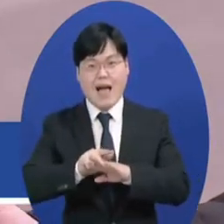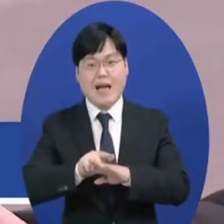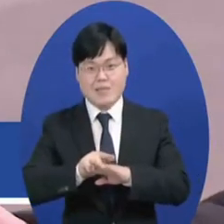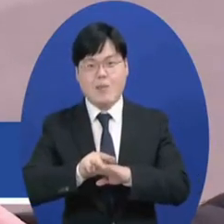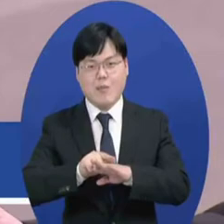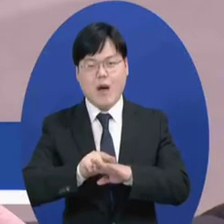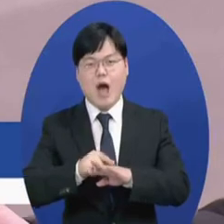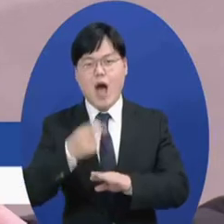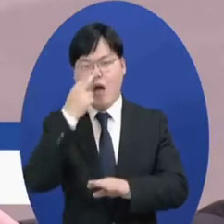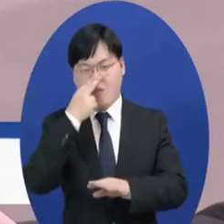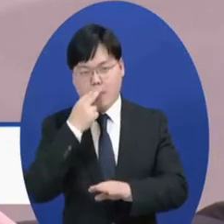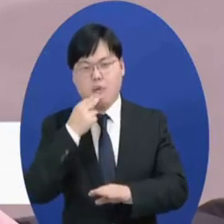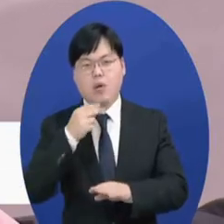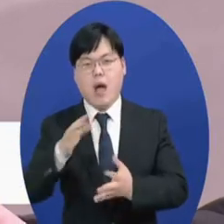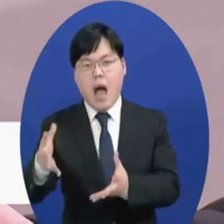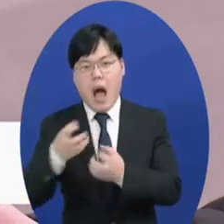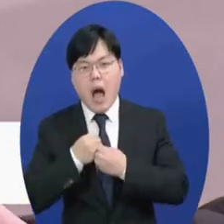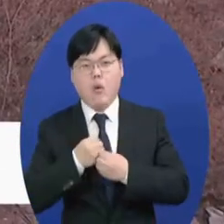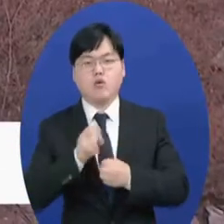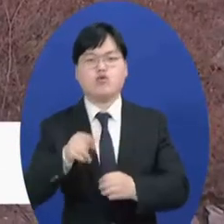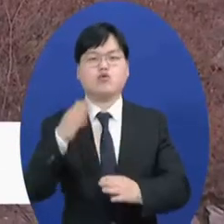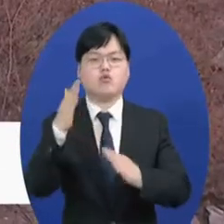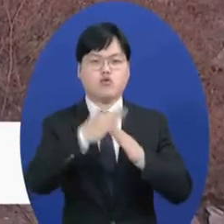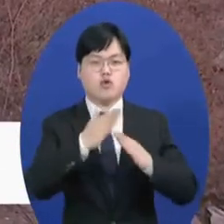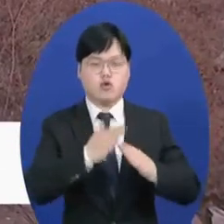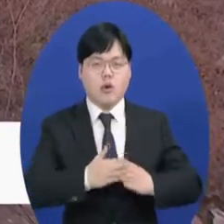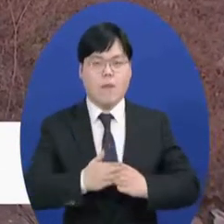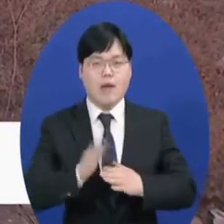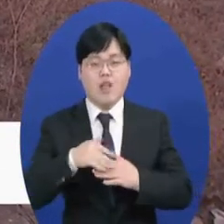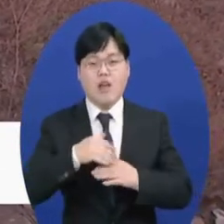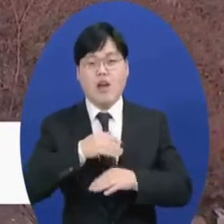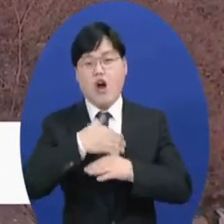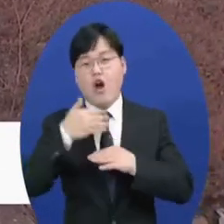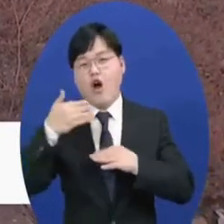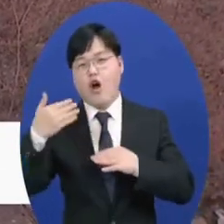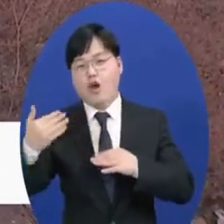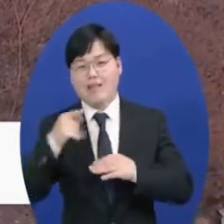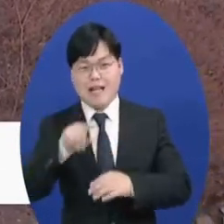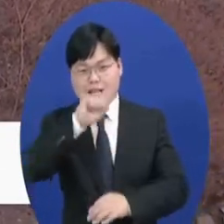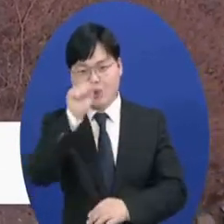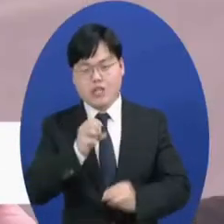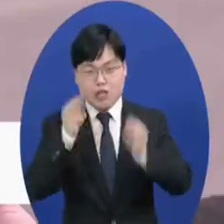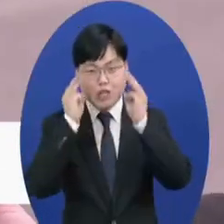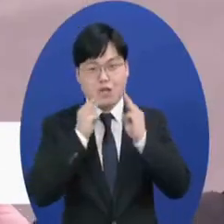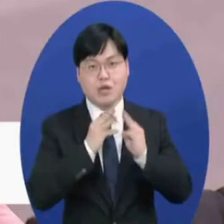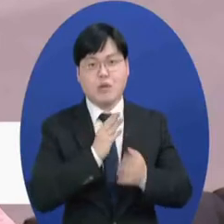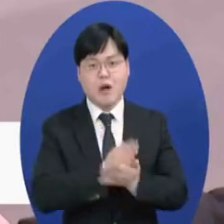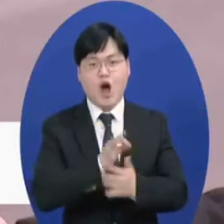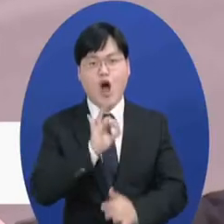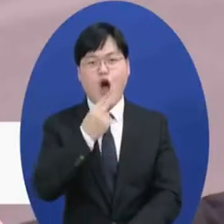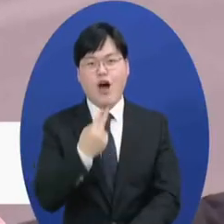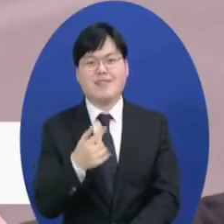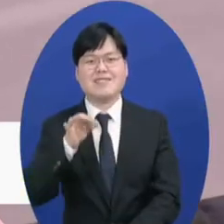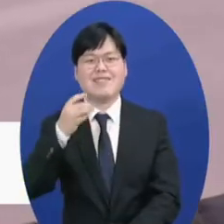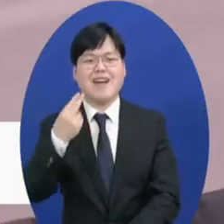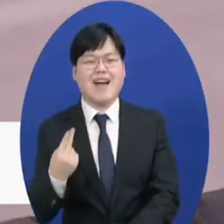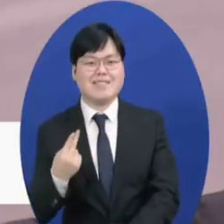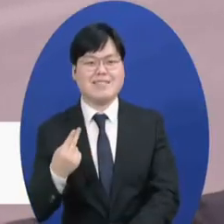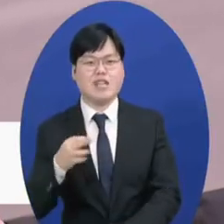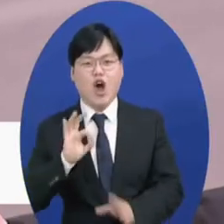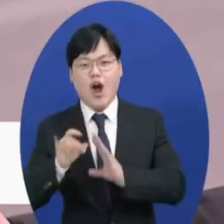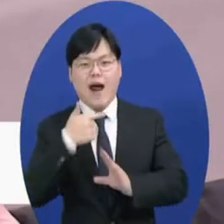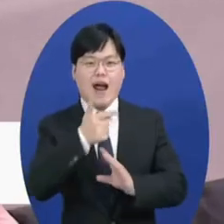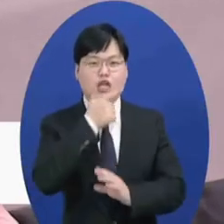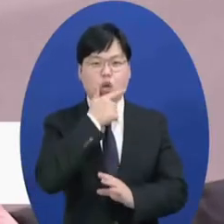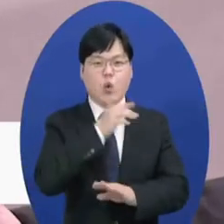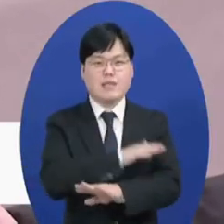ингэж одоо дураараа ингэж шилжүүлж авахыг бол зогсоосон. Тэр цагаас хойш бол харьцангуй одоо энэ асуудал шийдэгцэн. Орц гарцыг хаацсан бас газруудыг чөлөөлөх одоо